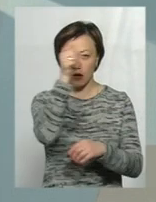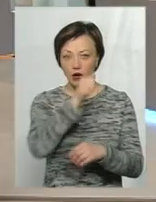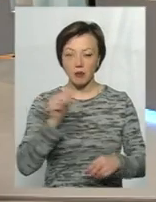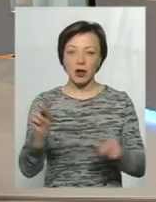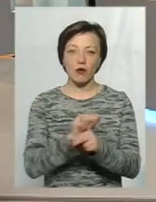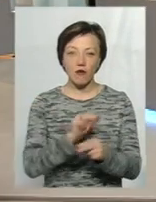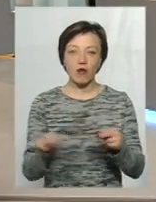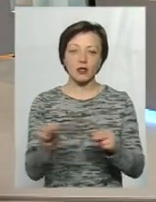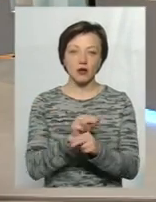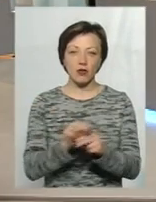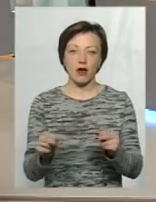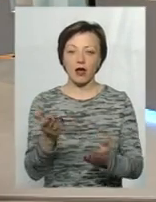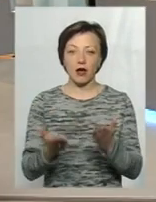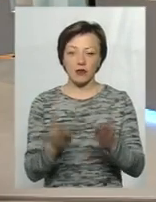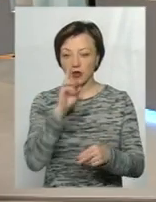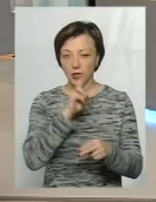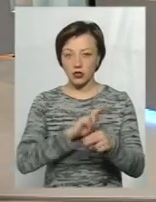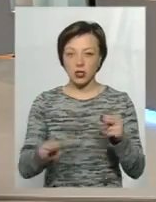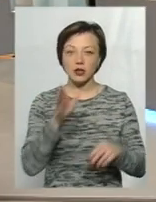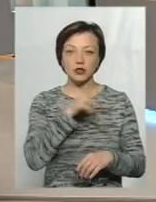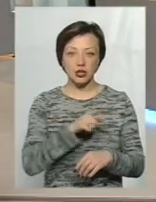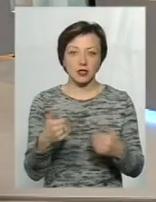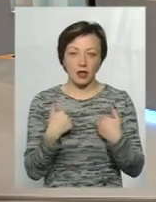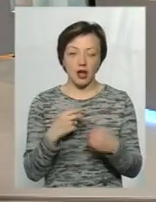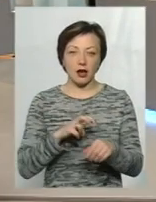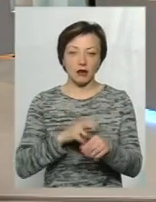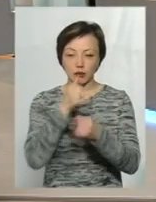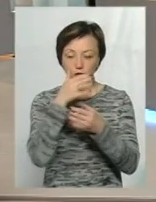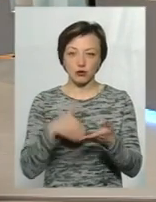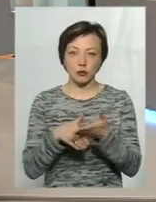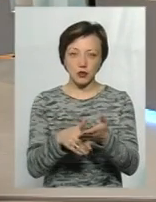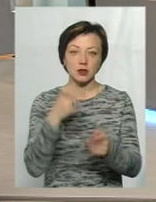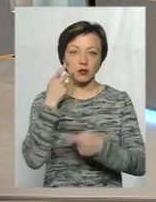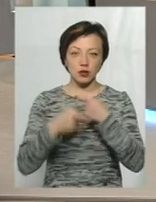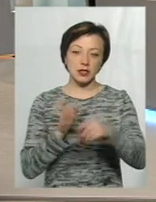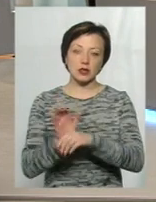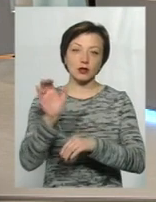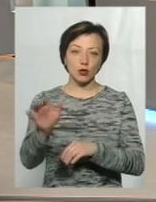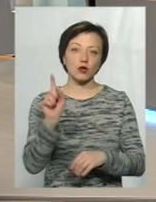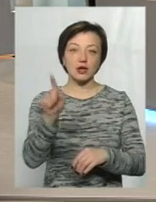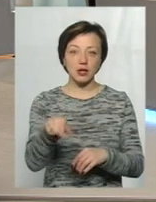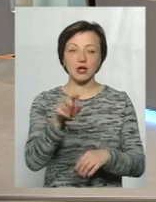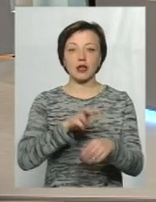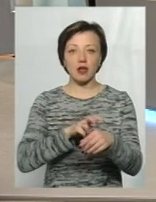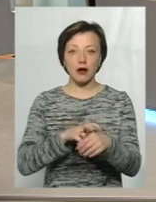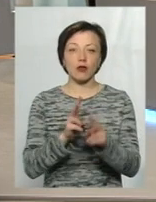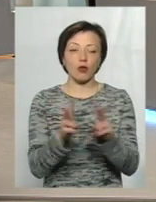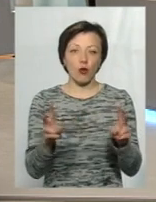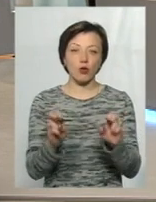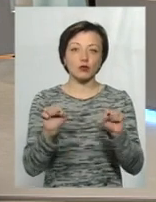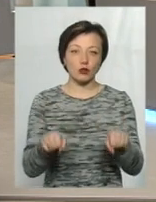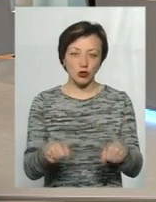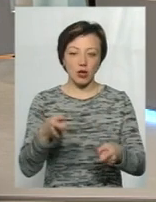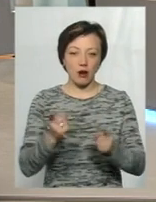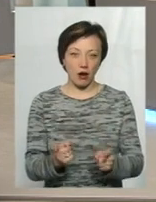непліддя. Якщо я як лікар час. Розумію, що я не можу допомогти, так, я завжди скеровую до тих лікарів, до кого, хто